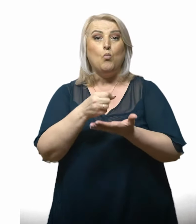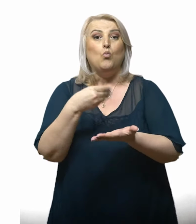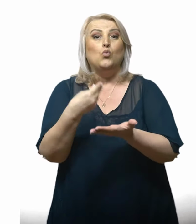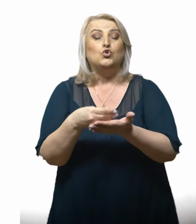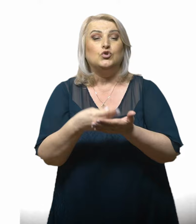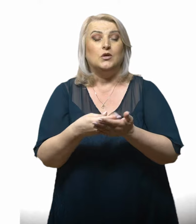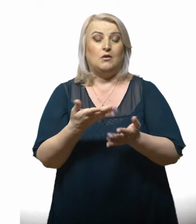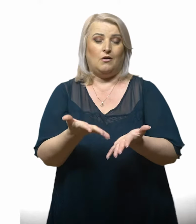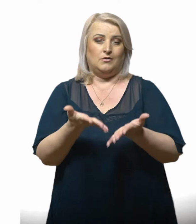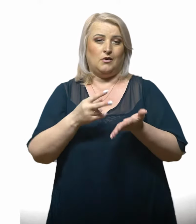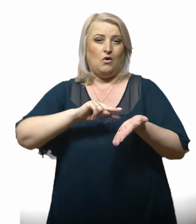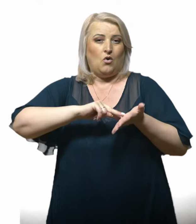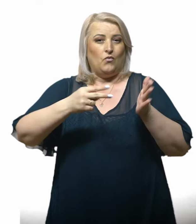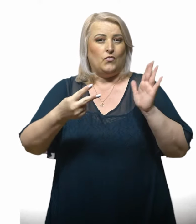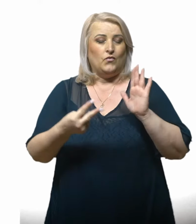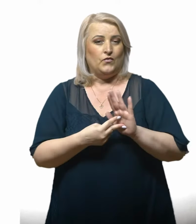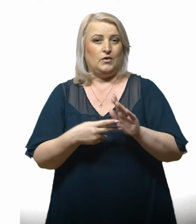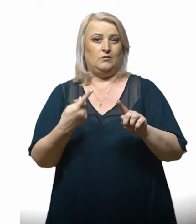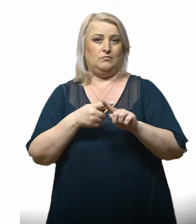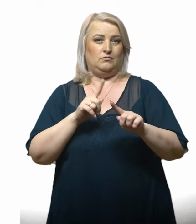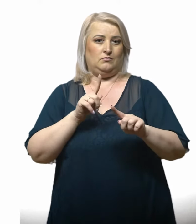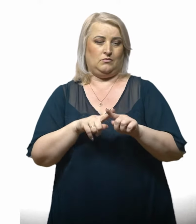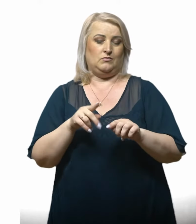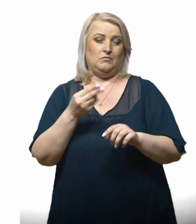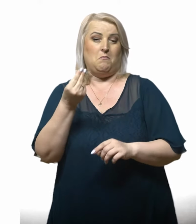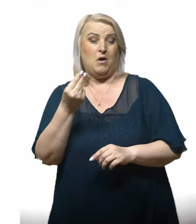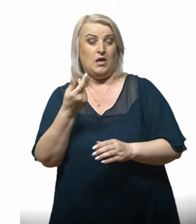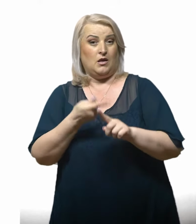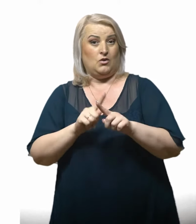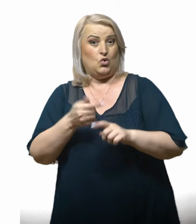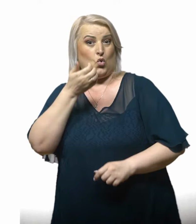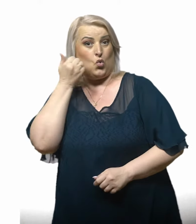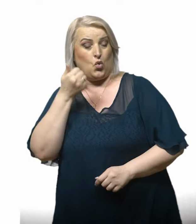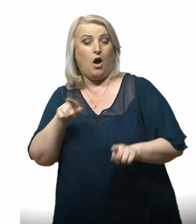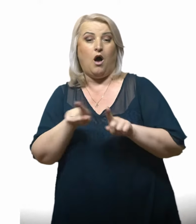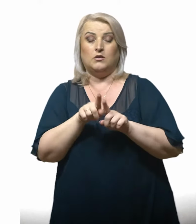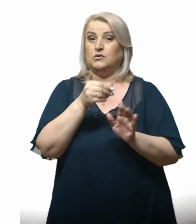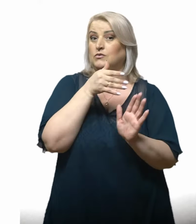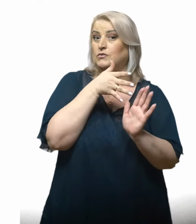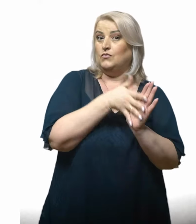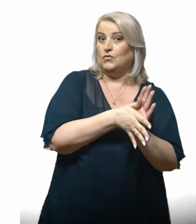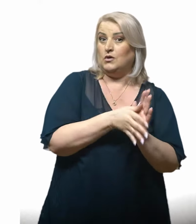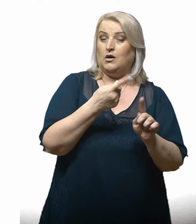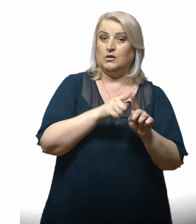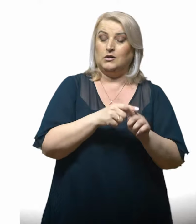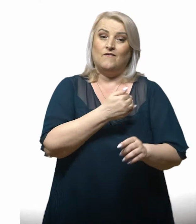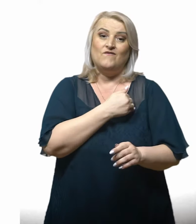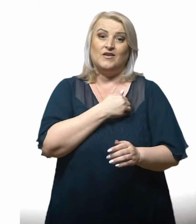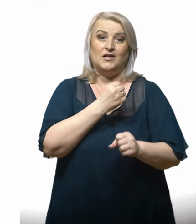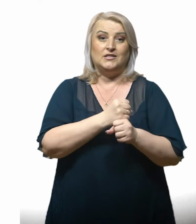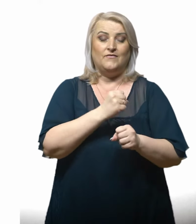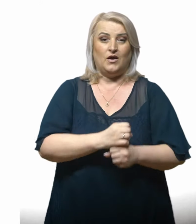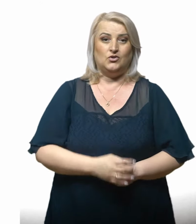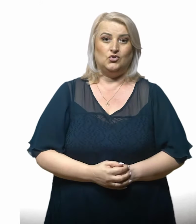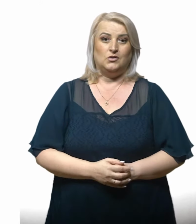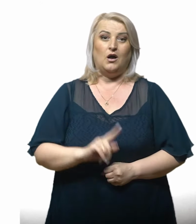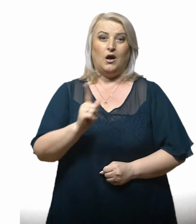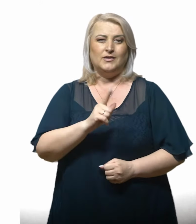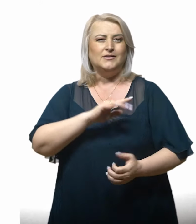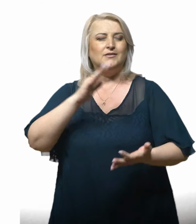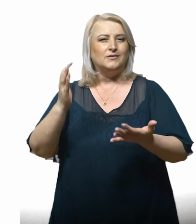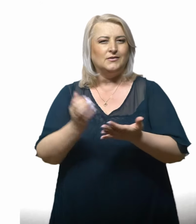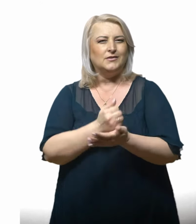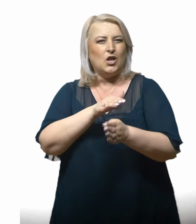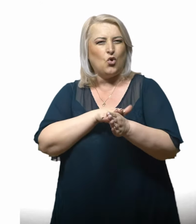înseamnă planificarea minuțioasă atât a banilor pe care îi obții, cât și a cheltuielilor pe care vrei să le faci. Ca să-ți